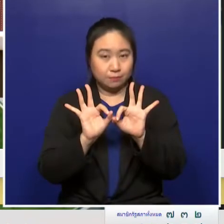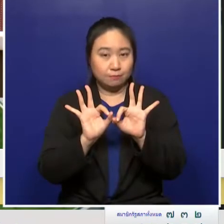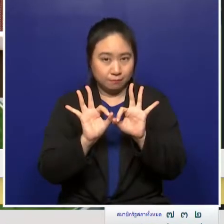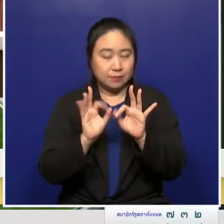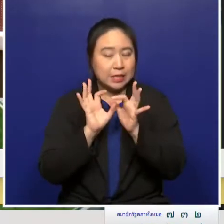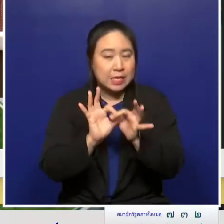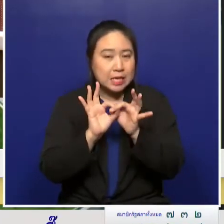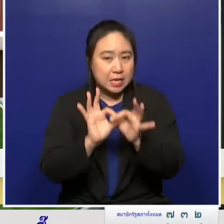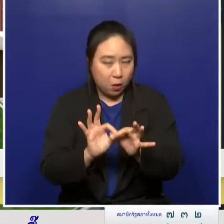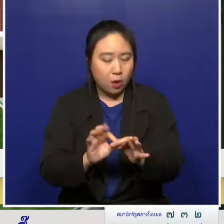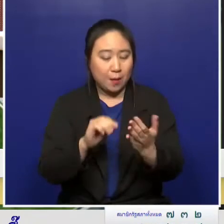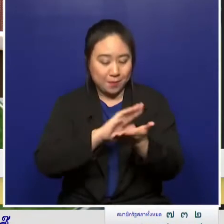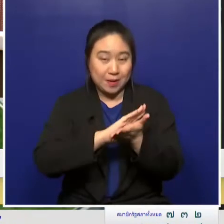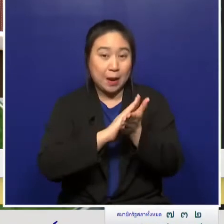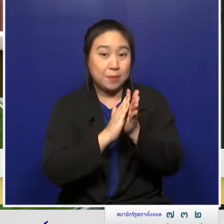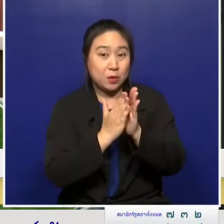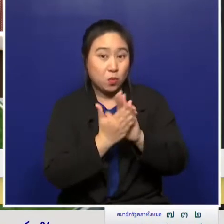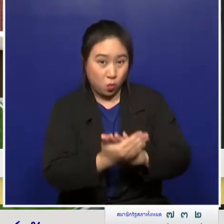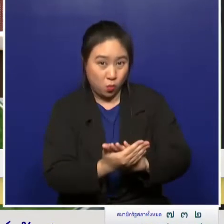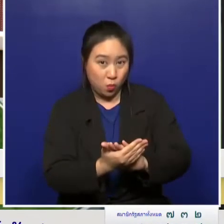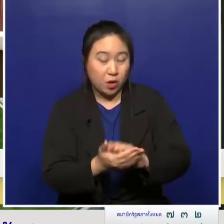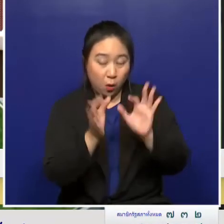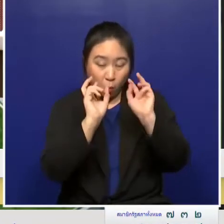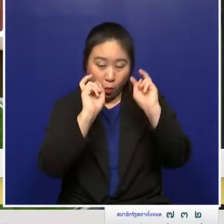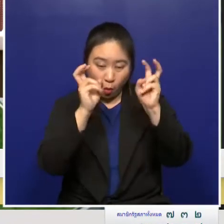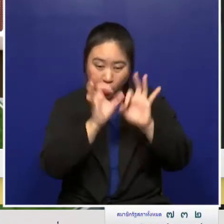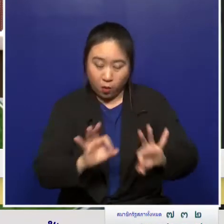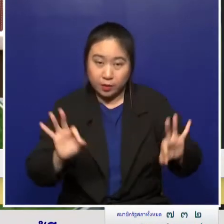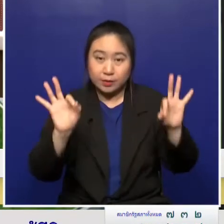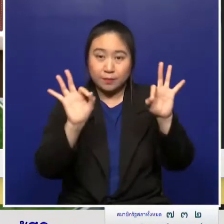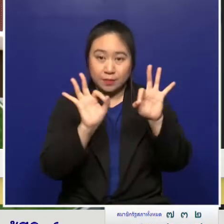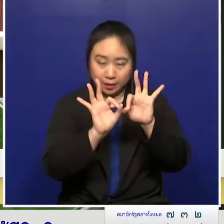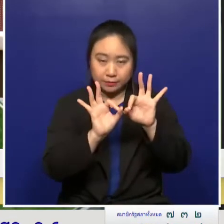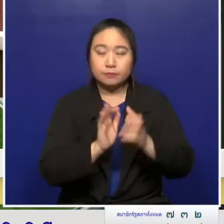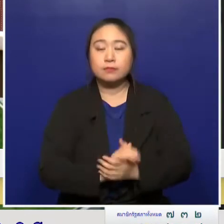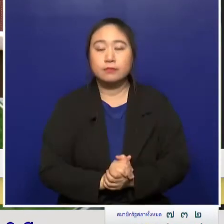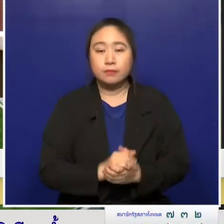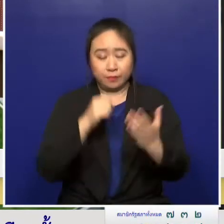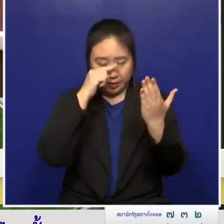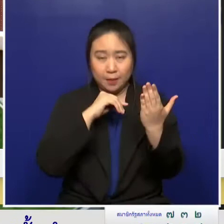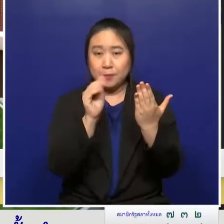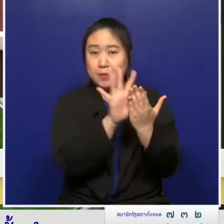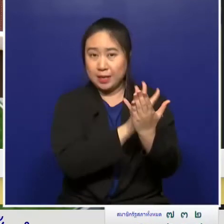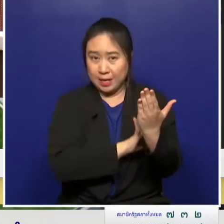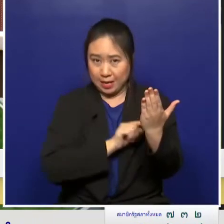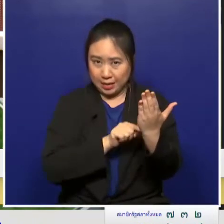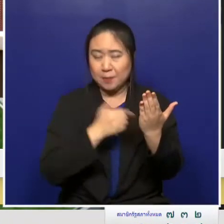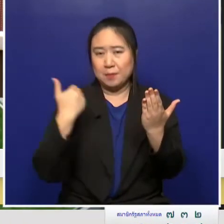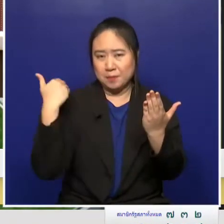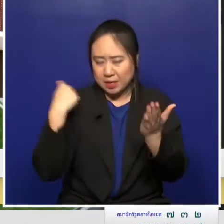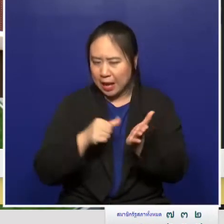ยวกับการปฏิรูปในเรื่องสำคัญสำคัญประเทศไทยมีการปฏิรูปครั้งสำคั